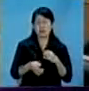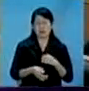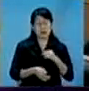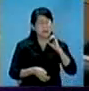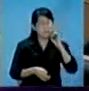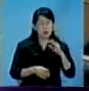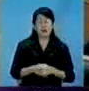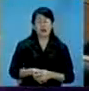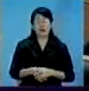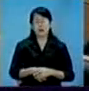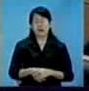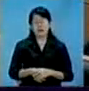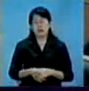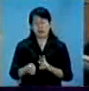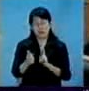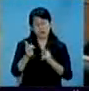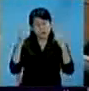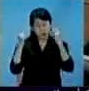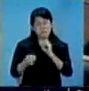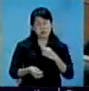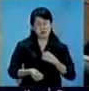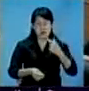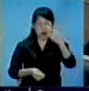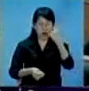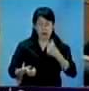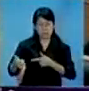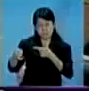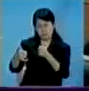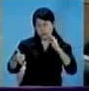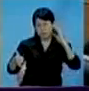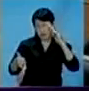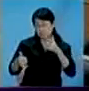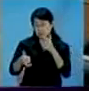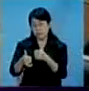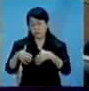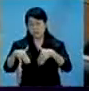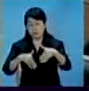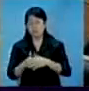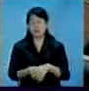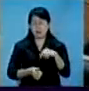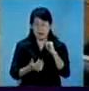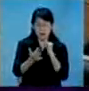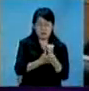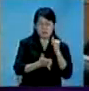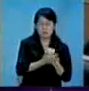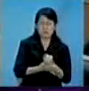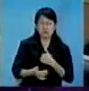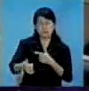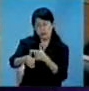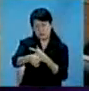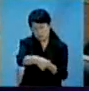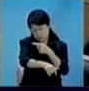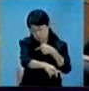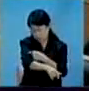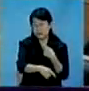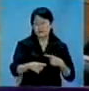าท่านบอกว่าคนชุดดำยิงทหารและยิงพี่น้องประชาชนจริงอยู่ครับบาดเจ็บอาจจะมีจากกระสุนปืนลูกปืนเพราะมันมีการประท